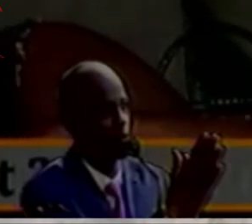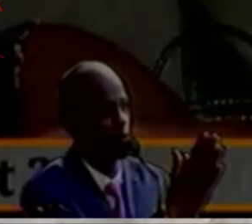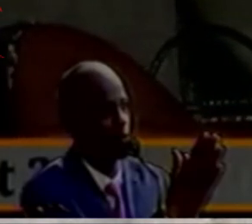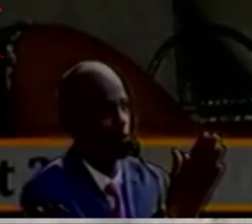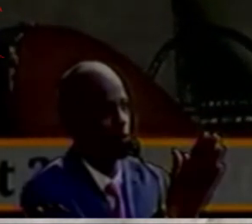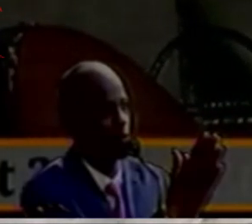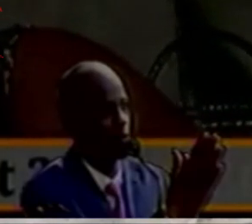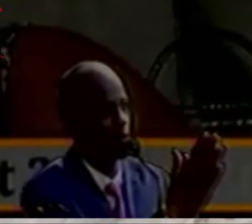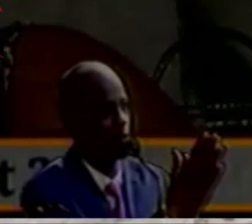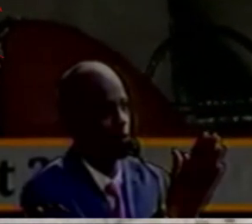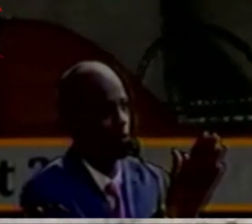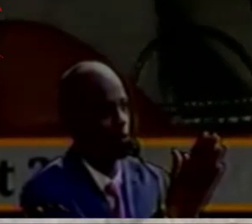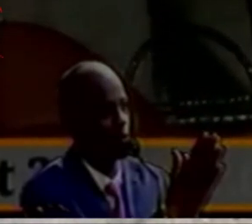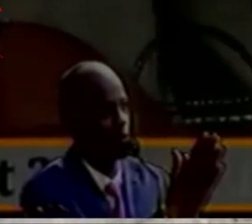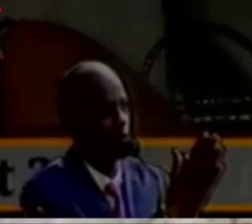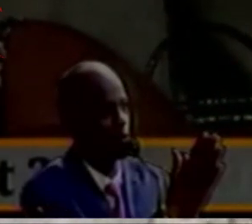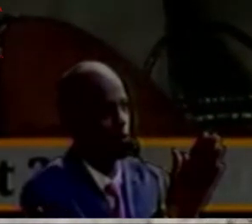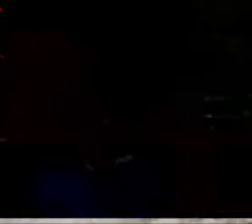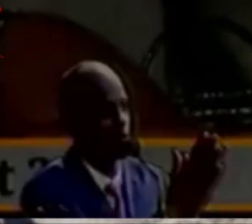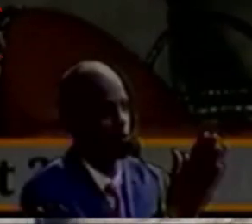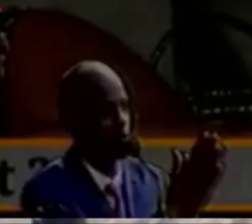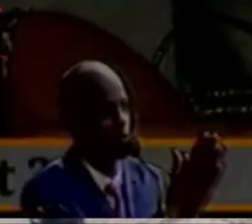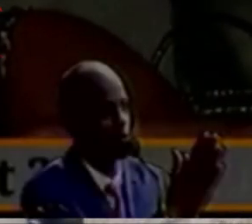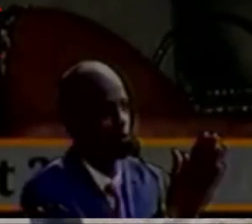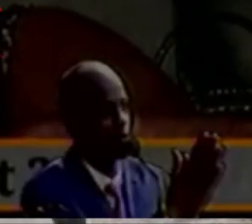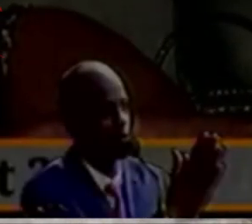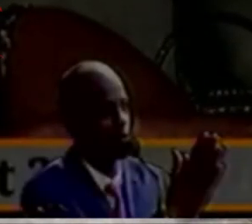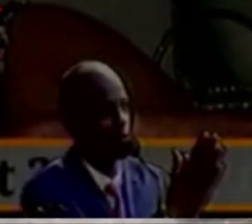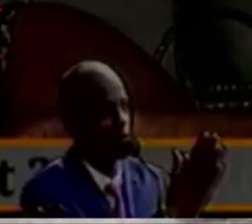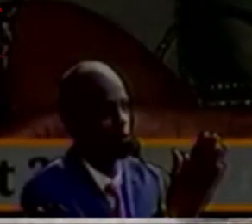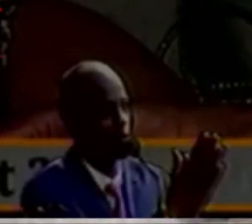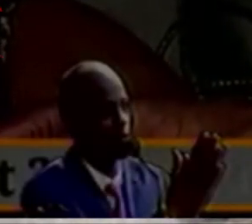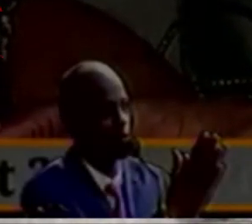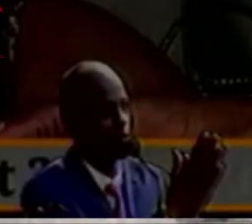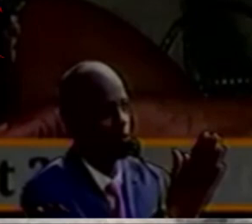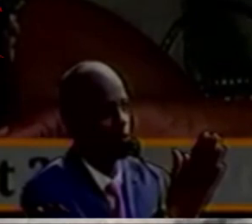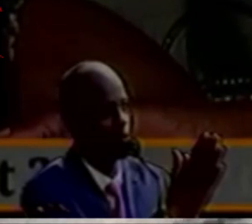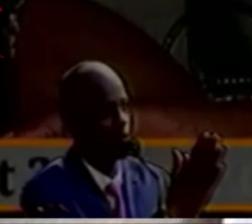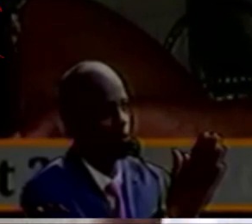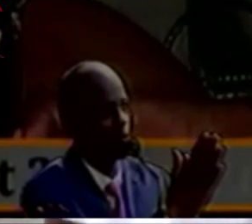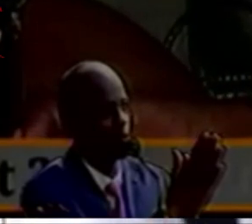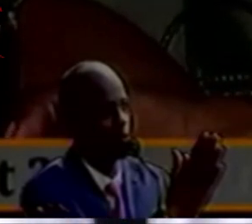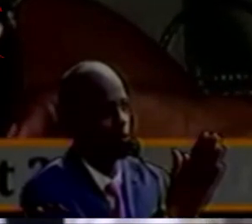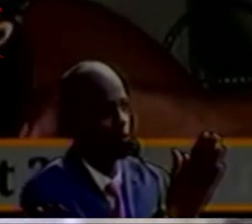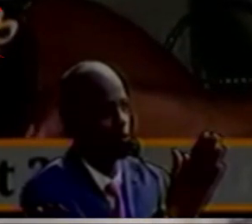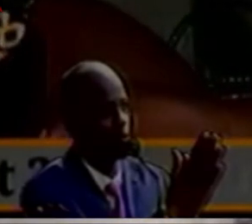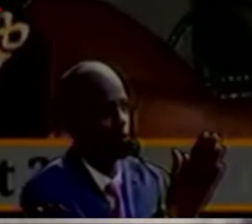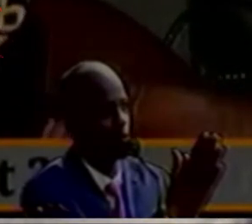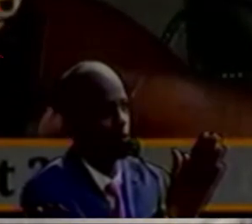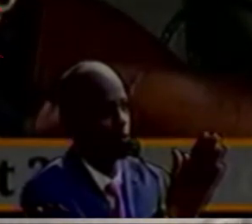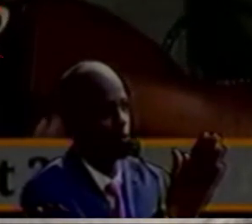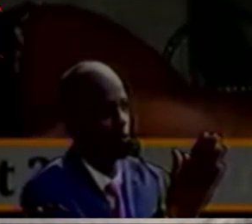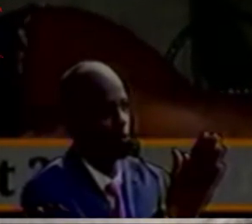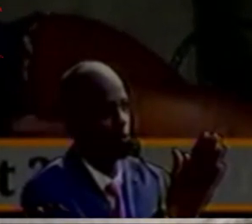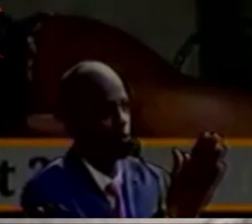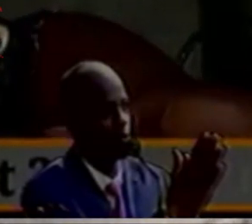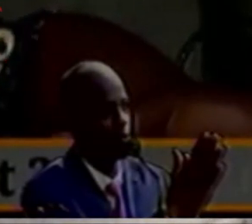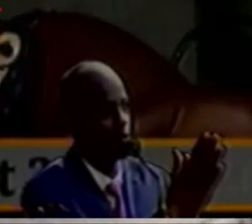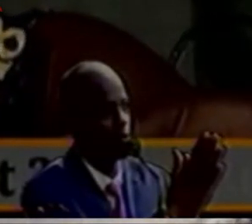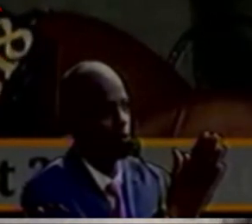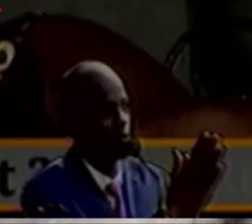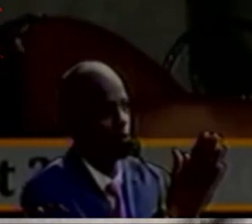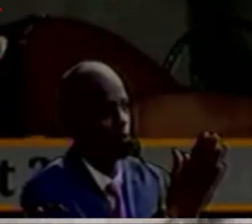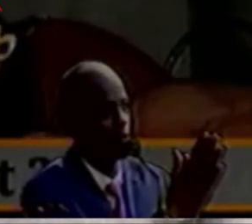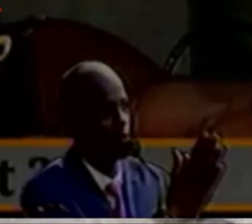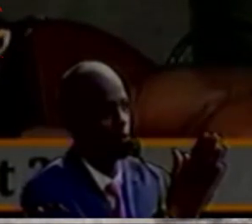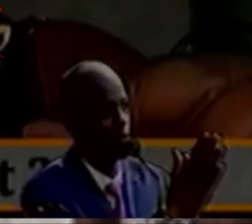y a mangé, pas vendre encore. Ou je commence depuis 18 ans. Quand il y a là, quand est matissant, retirer mes